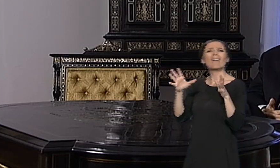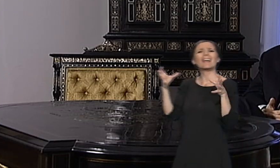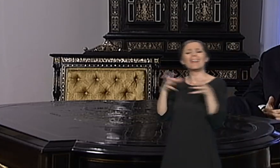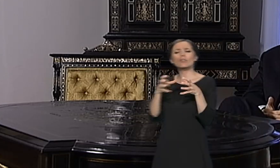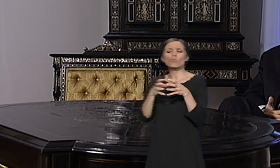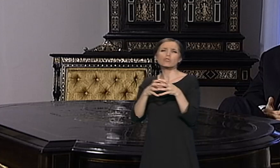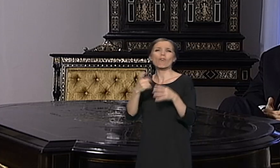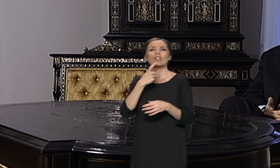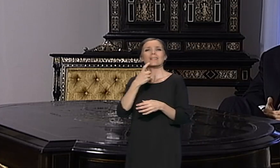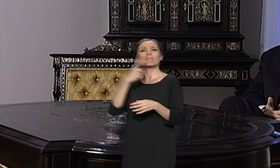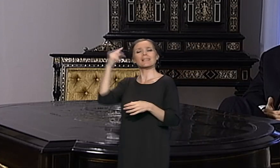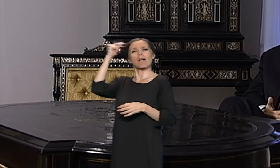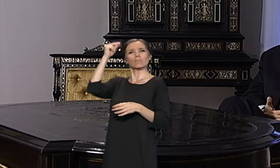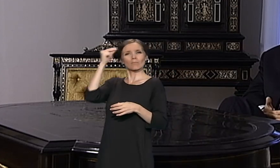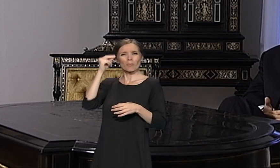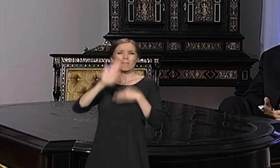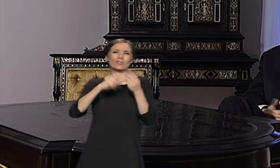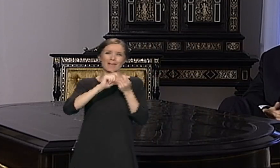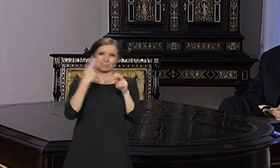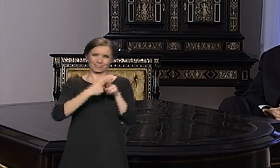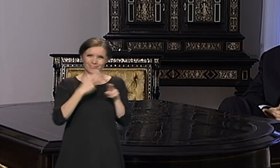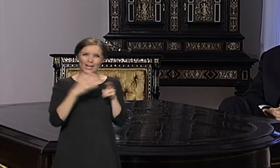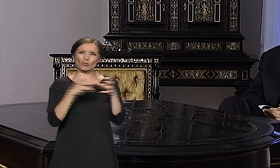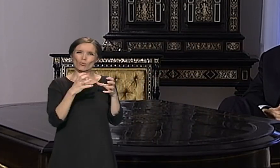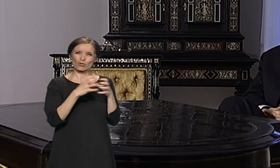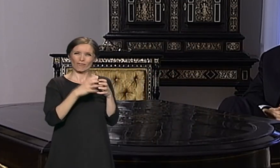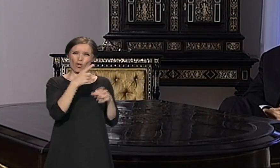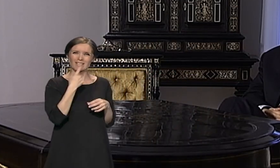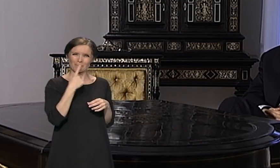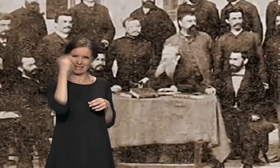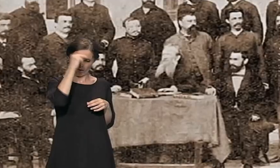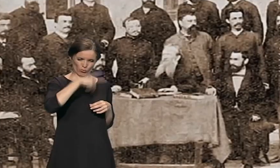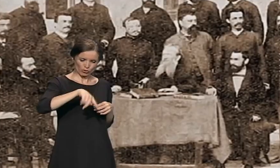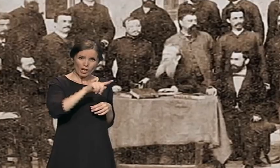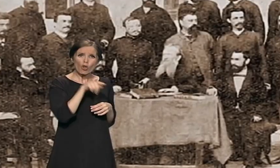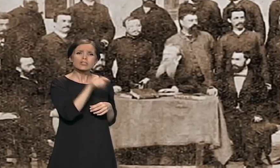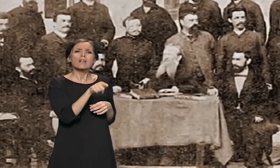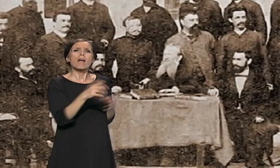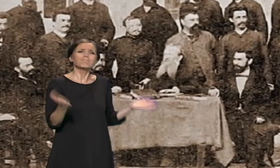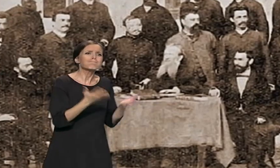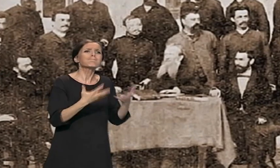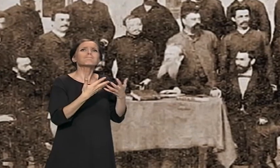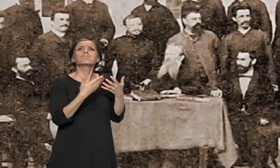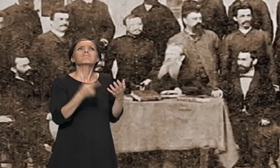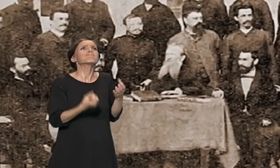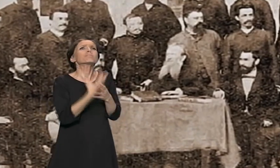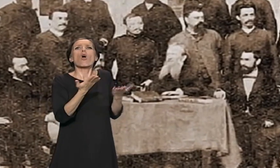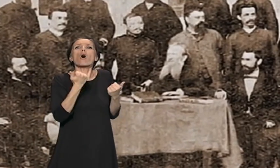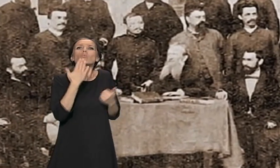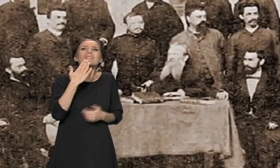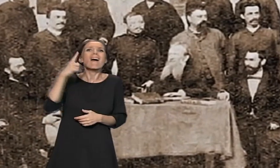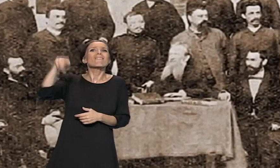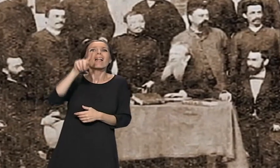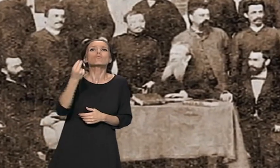društva. Sve je to pokretano zahvaljujući Srbima iz Austrije, to jest Ugarske. Taj